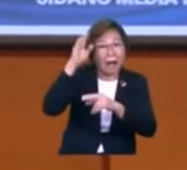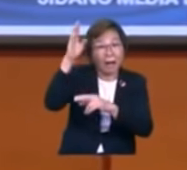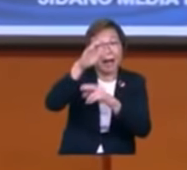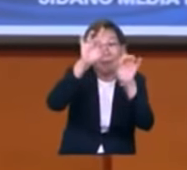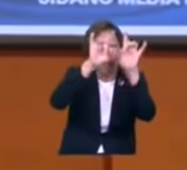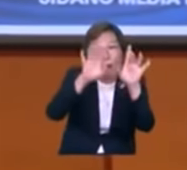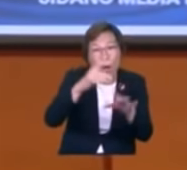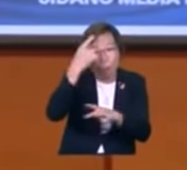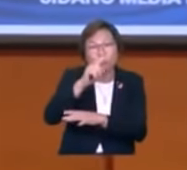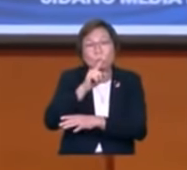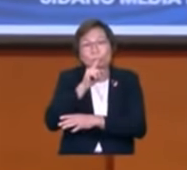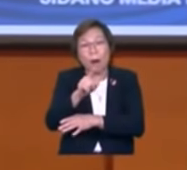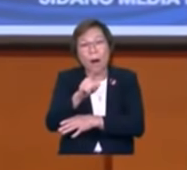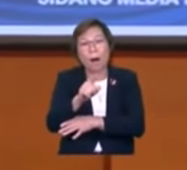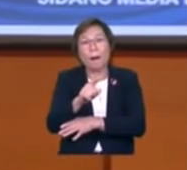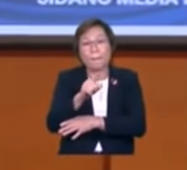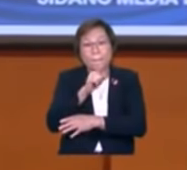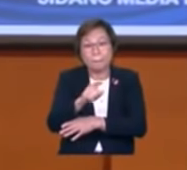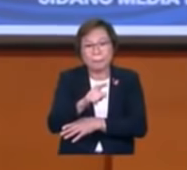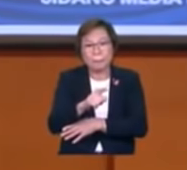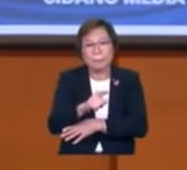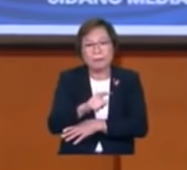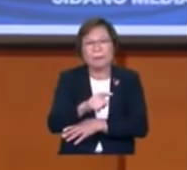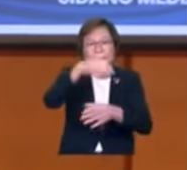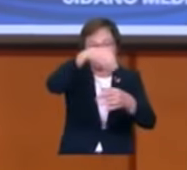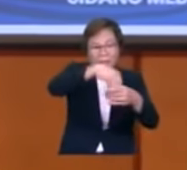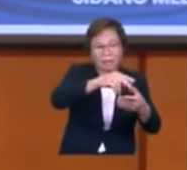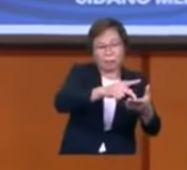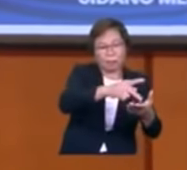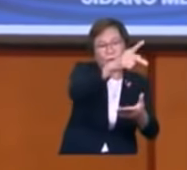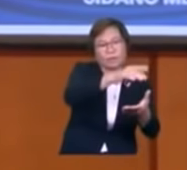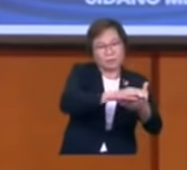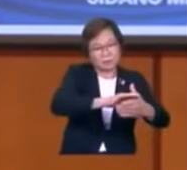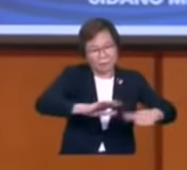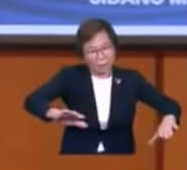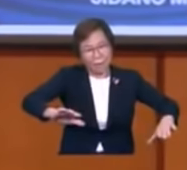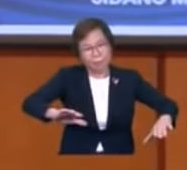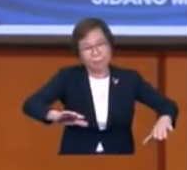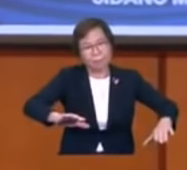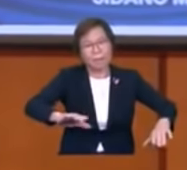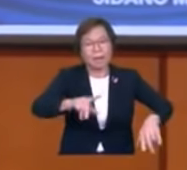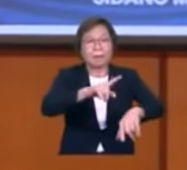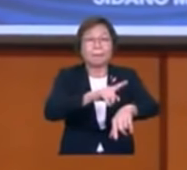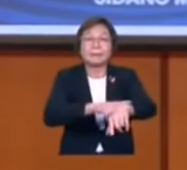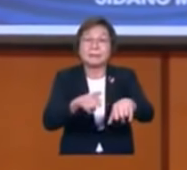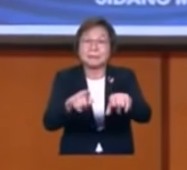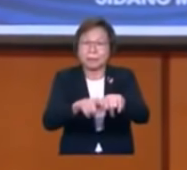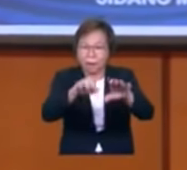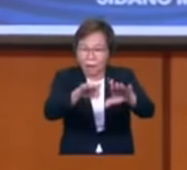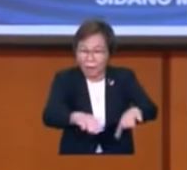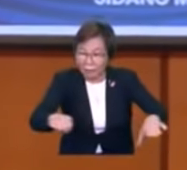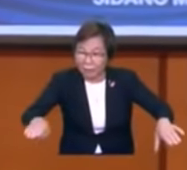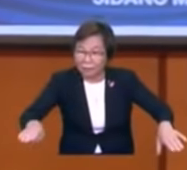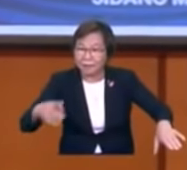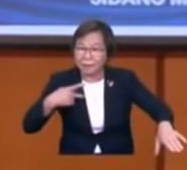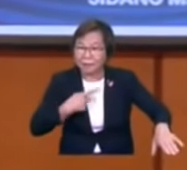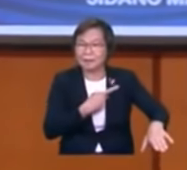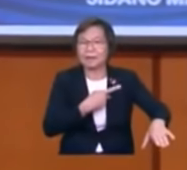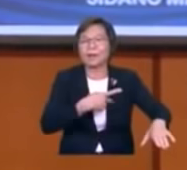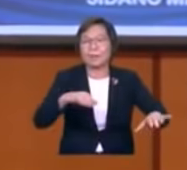bagi mesti kan bahwa keadaan di dalam kondisi itu selamat kepada masa sama anak-anak kita